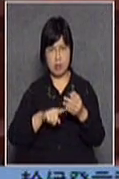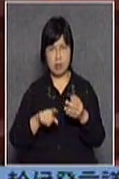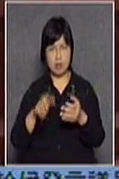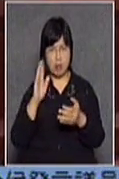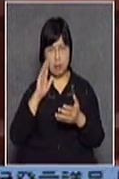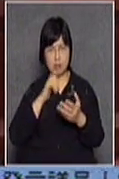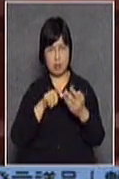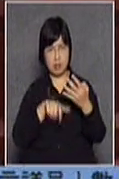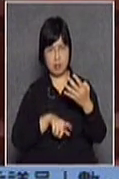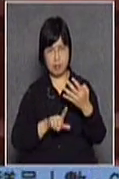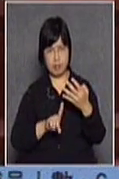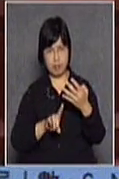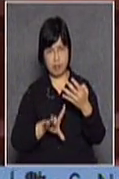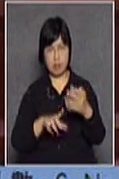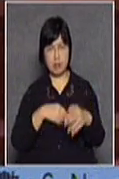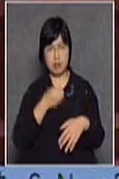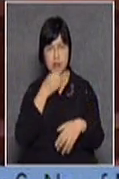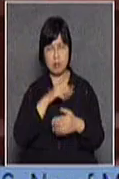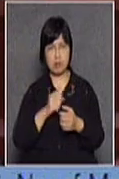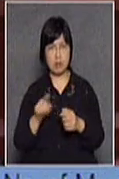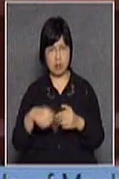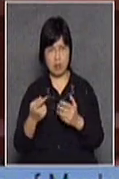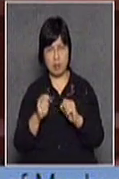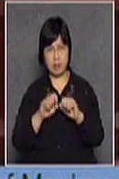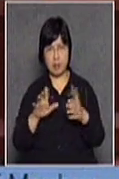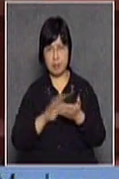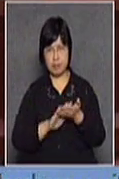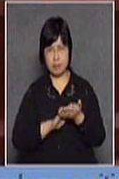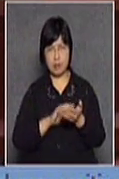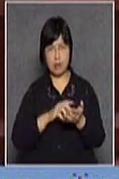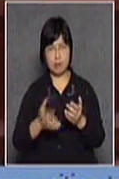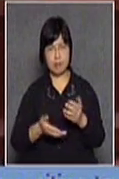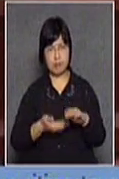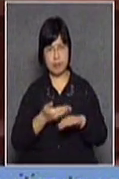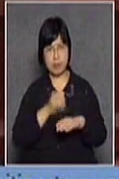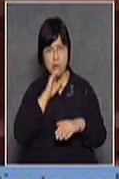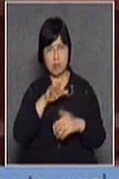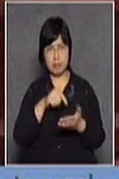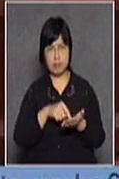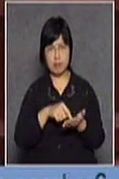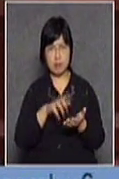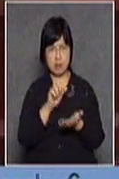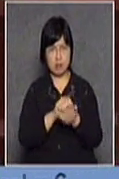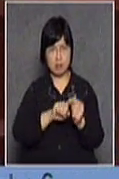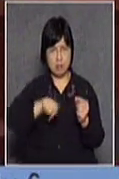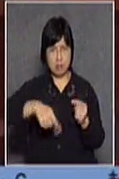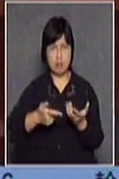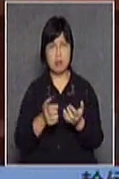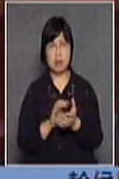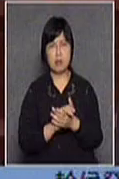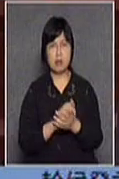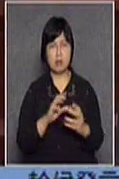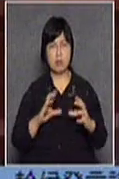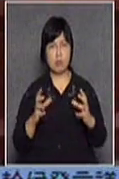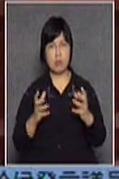4月15日曾經亦都發表一個文章，我亦都複述，他說 佔領中環是一項群眾